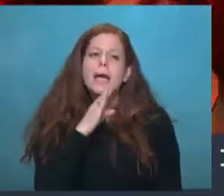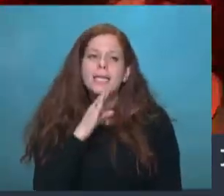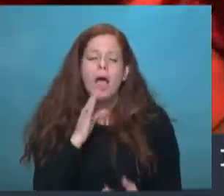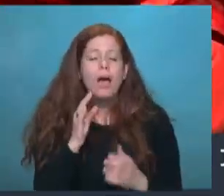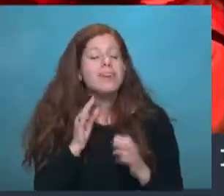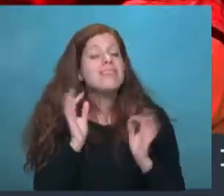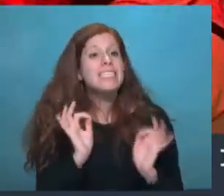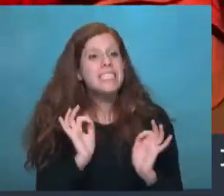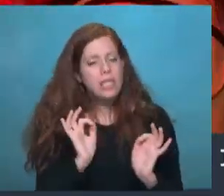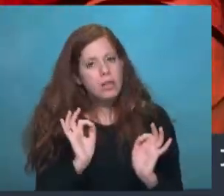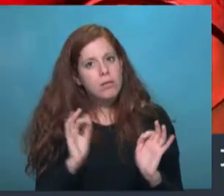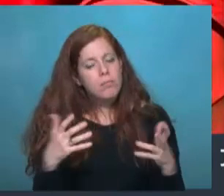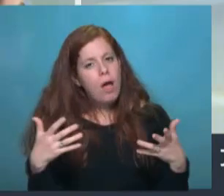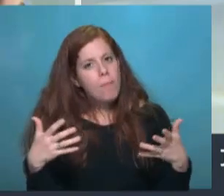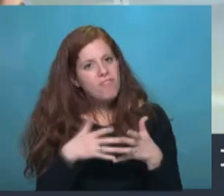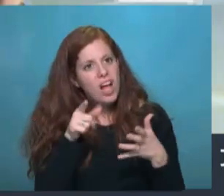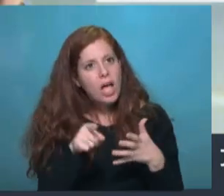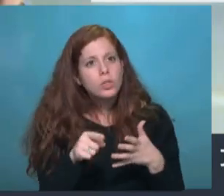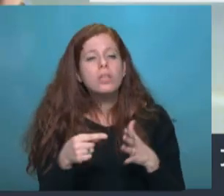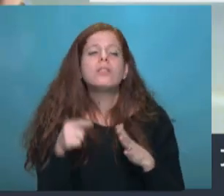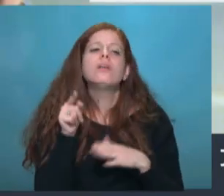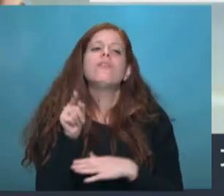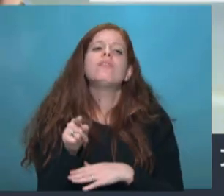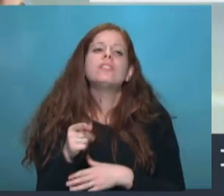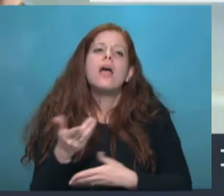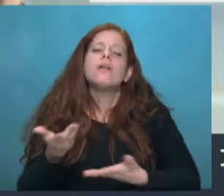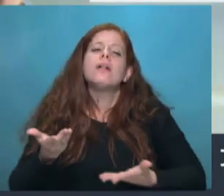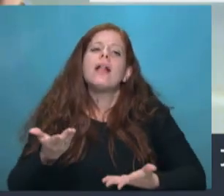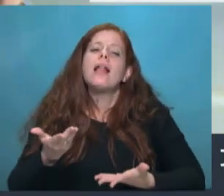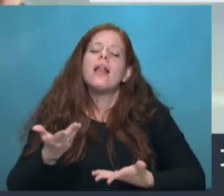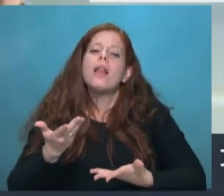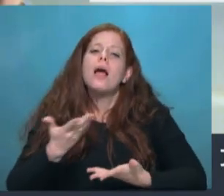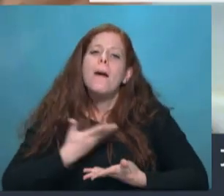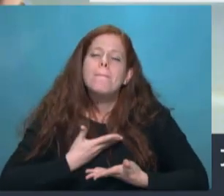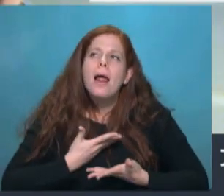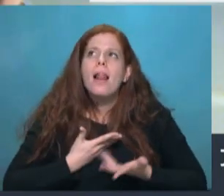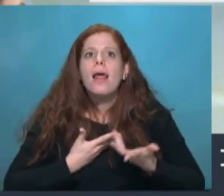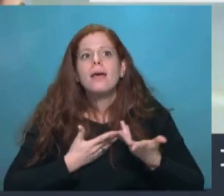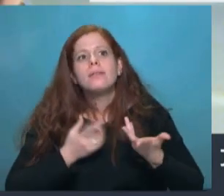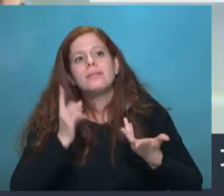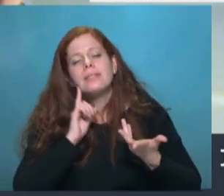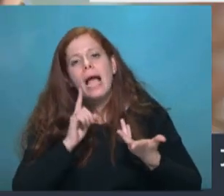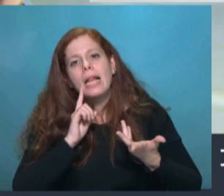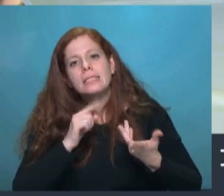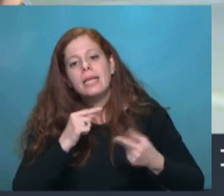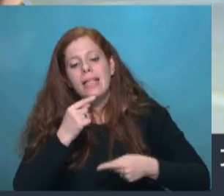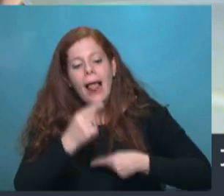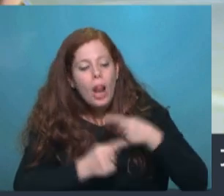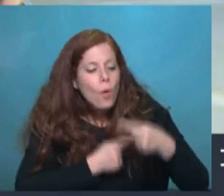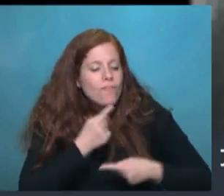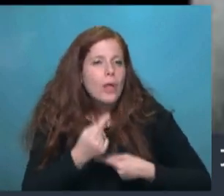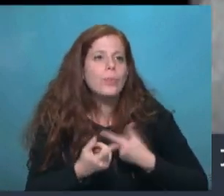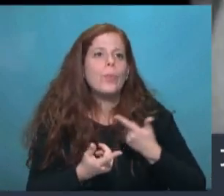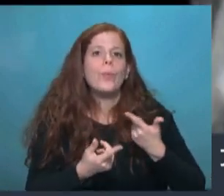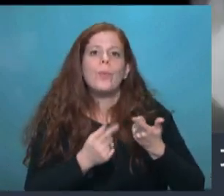מאוד במפלגה הזאת, וזה לקבל את, נקרא לזה, חילופי הדורות, חילופי